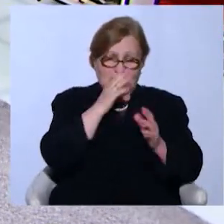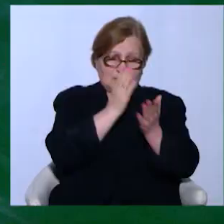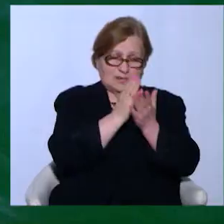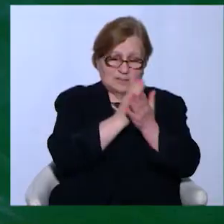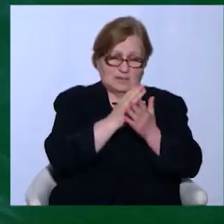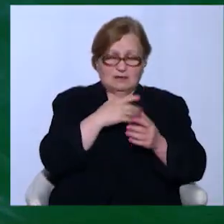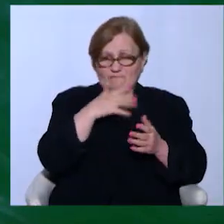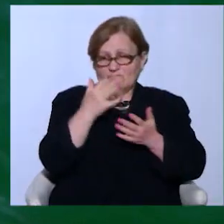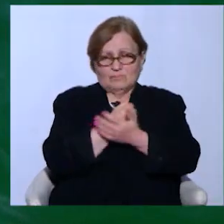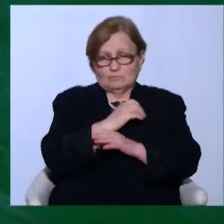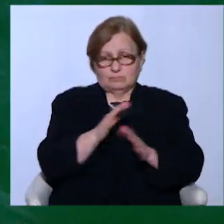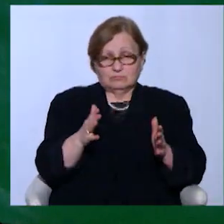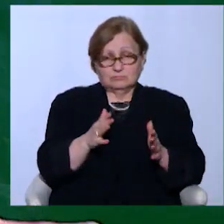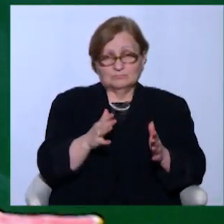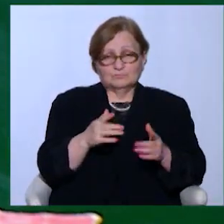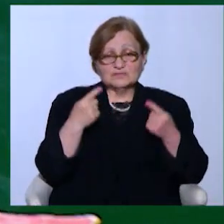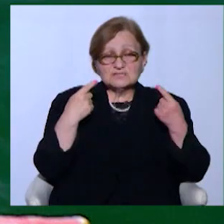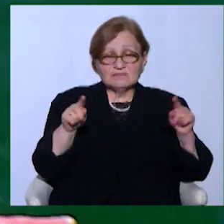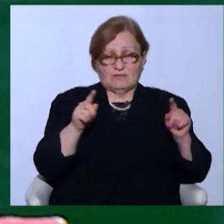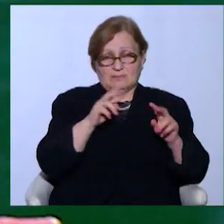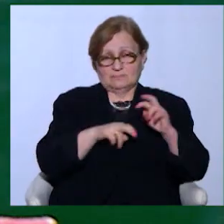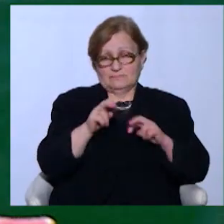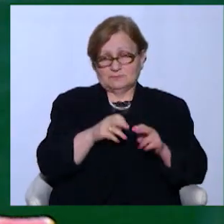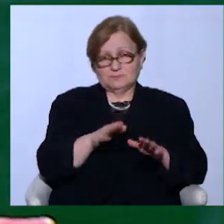მაგრამ ვერაფრით ვერ პოულობთ, იმიტომ რომ სხვაგან ვეძებთ.